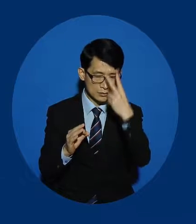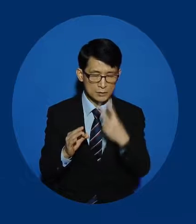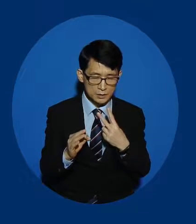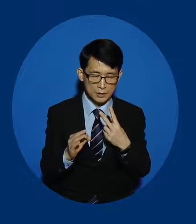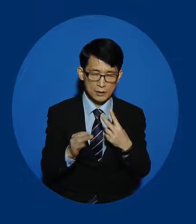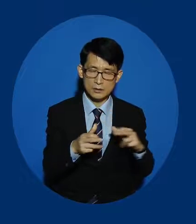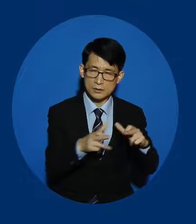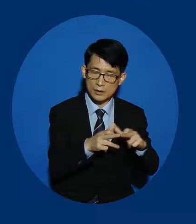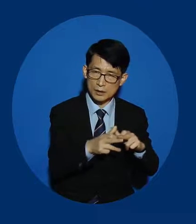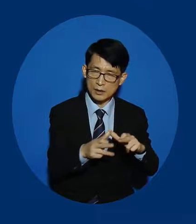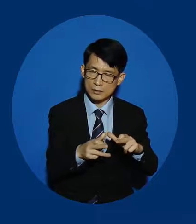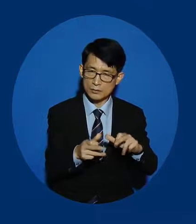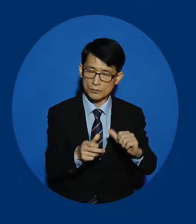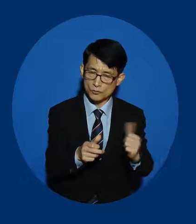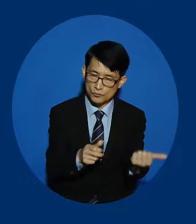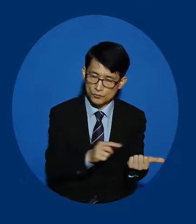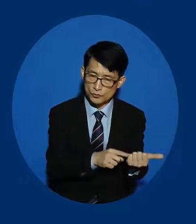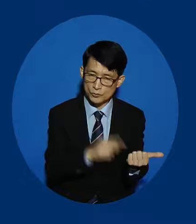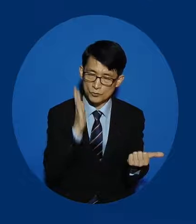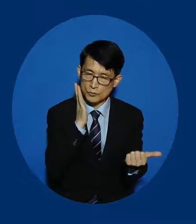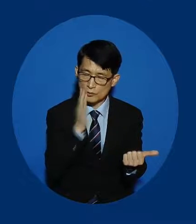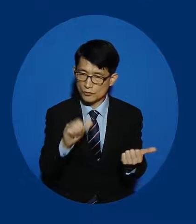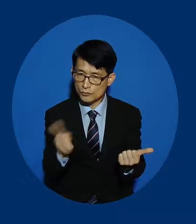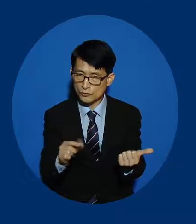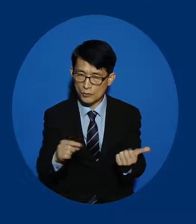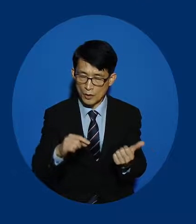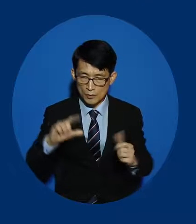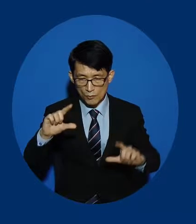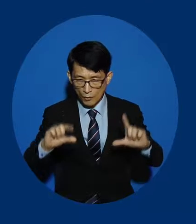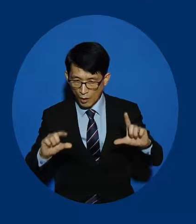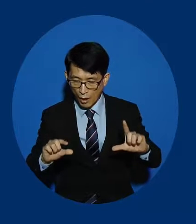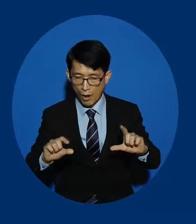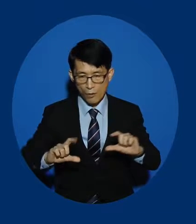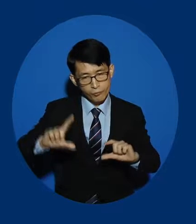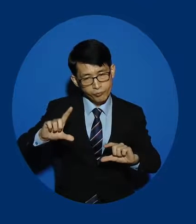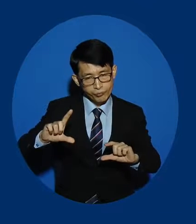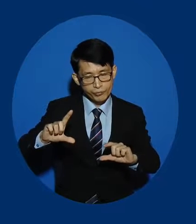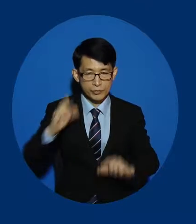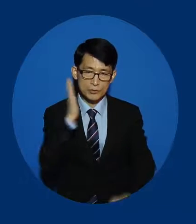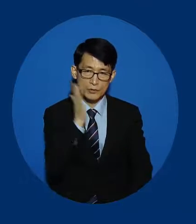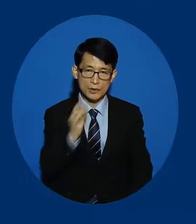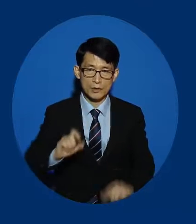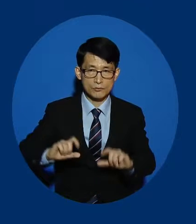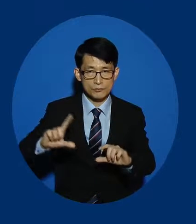사망률이 굉장히 높다는 것을 알 수 있습니다.